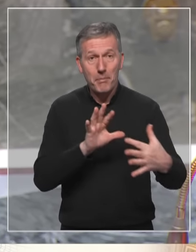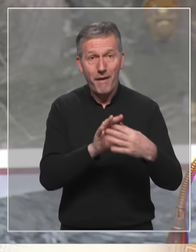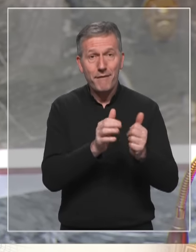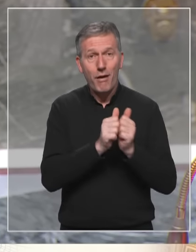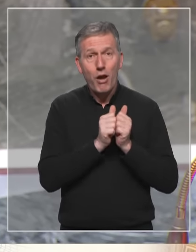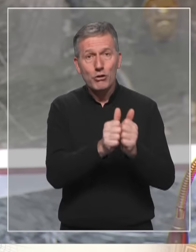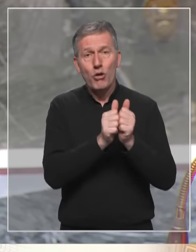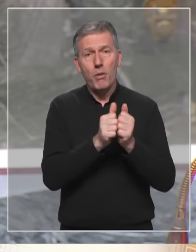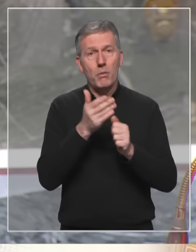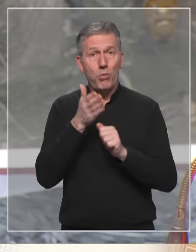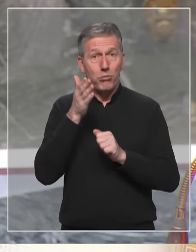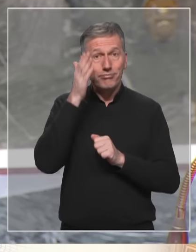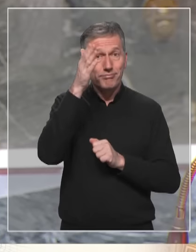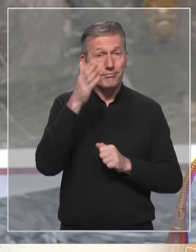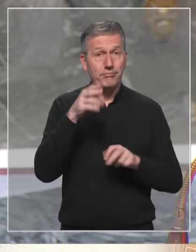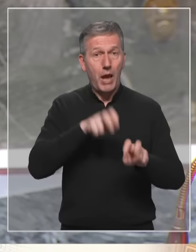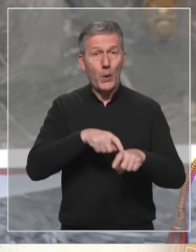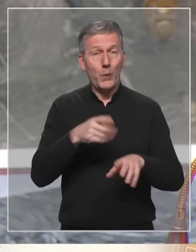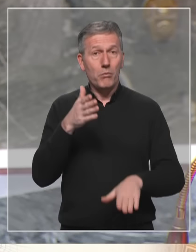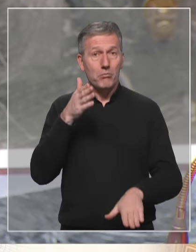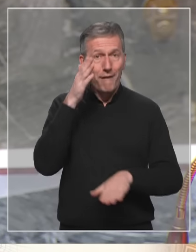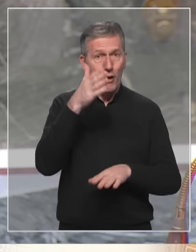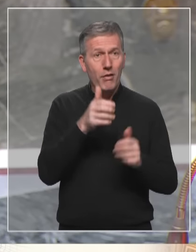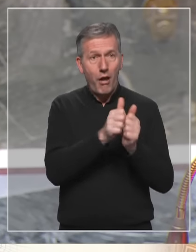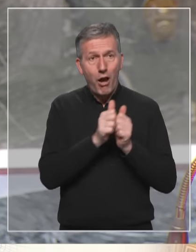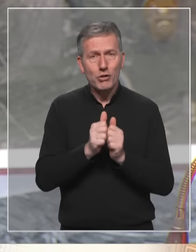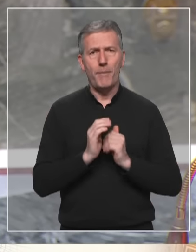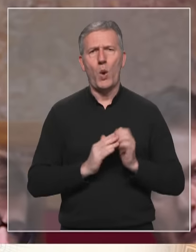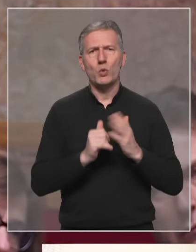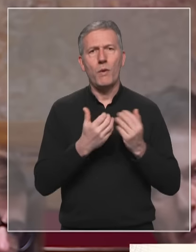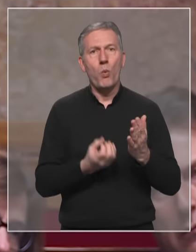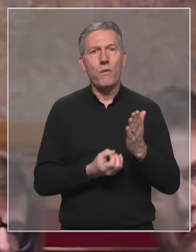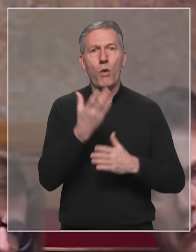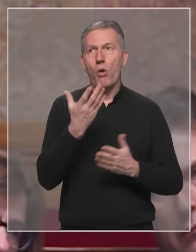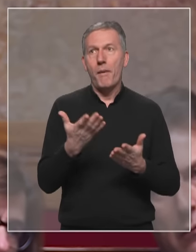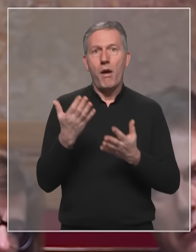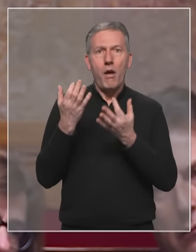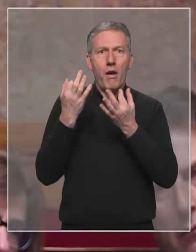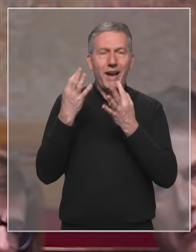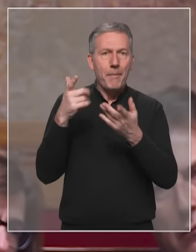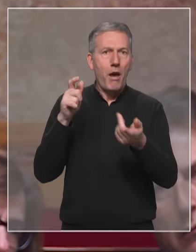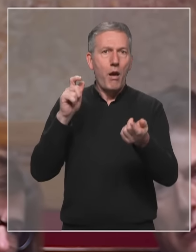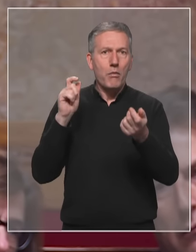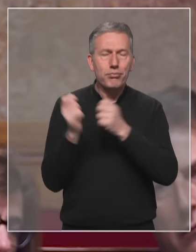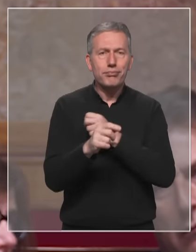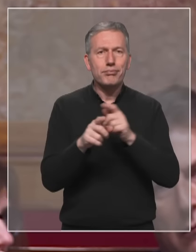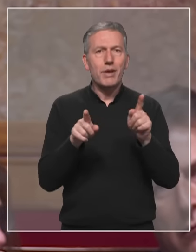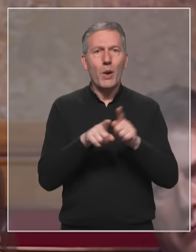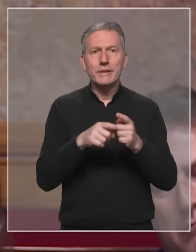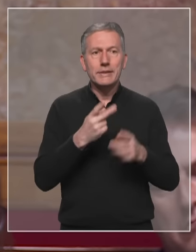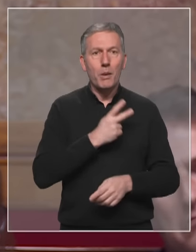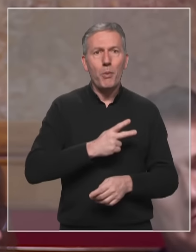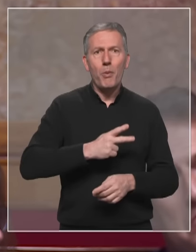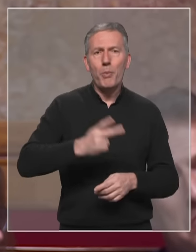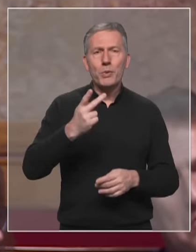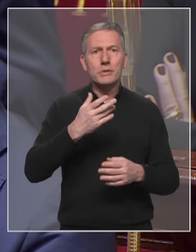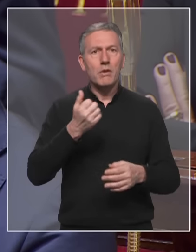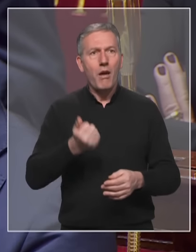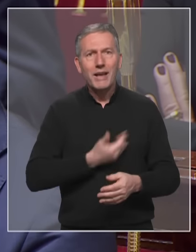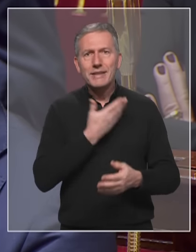sera l'agriculture de demain, dans le cadre d'un contexte de changement climatique, d'exposition accrue aux